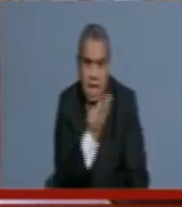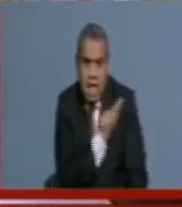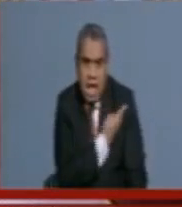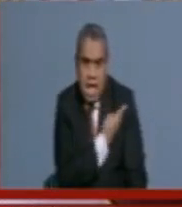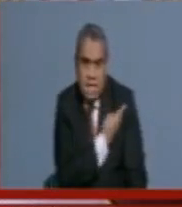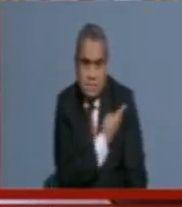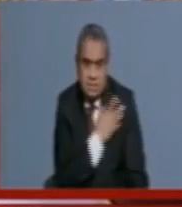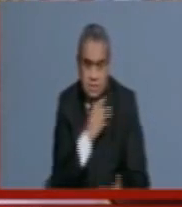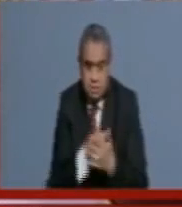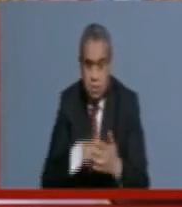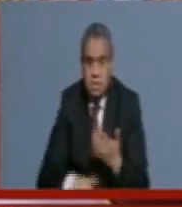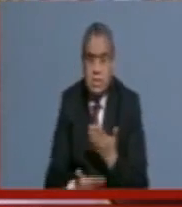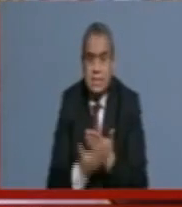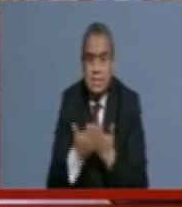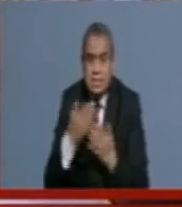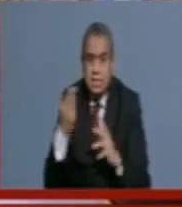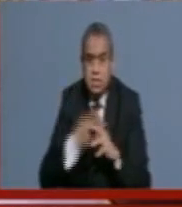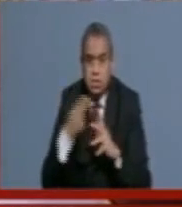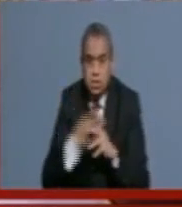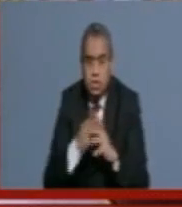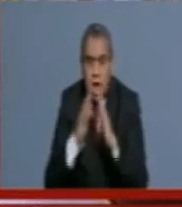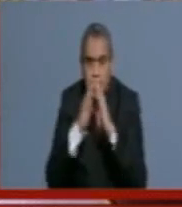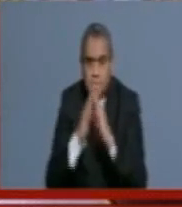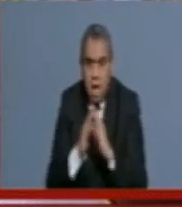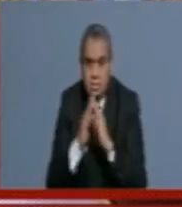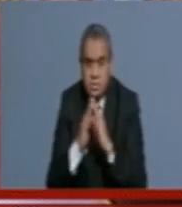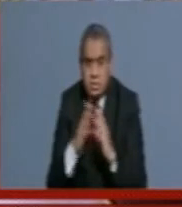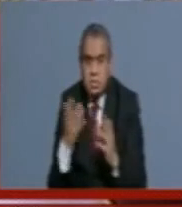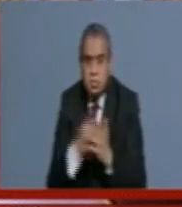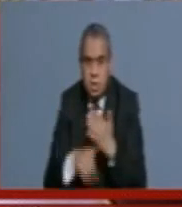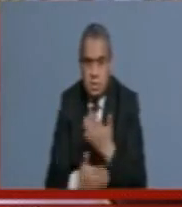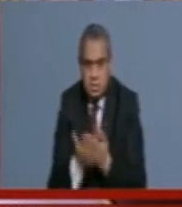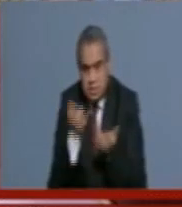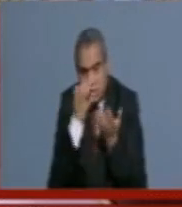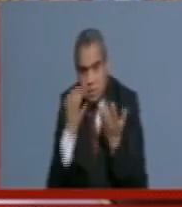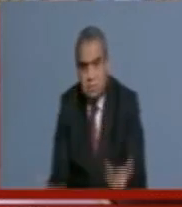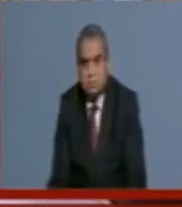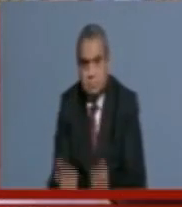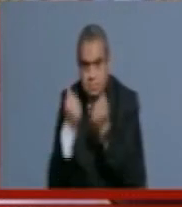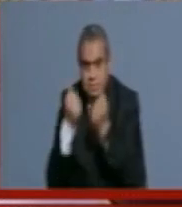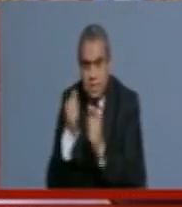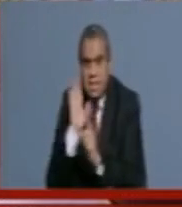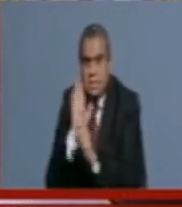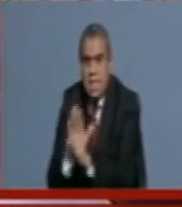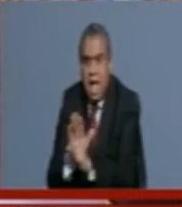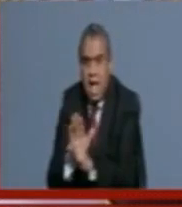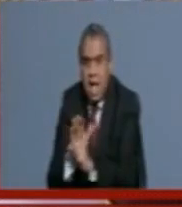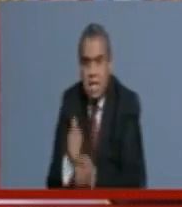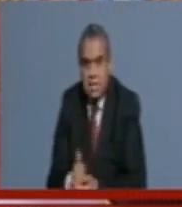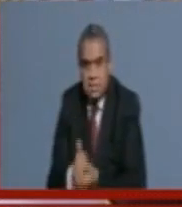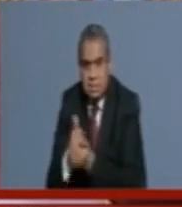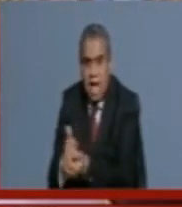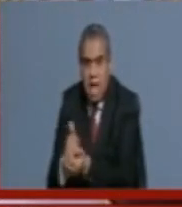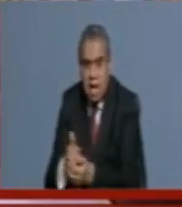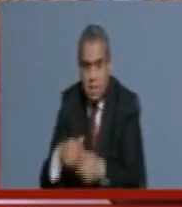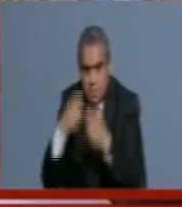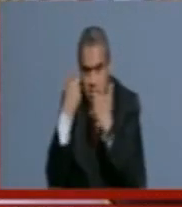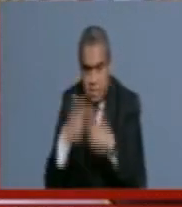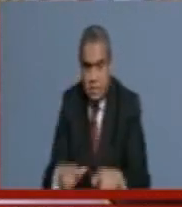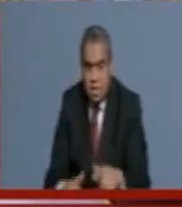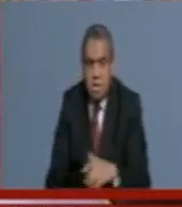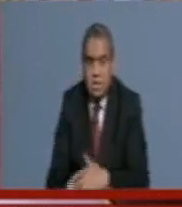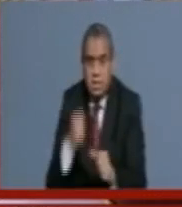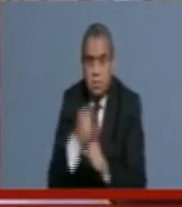خلت المواطن المصري التف حوالين بلده، دعم الدولة، دعم الموقف